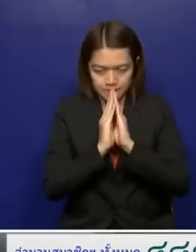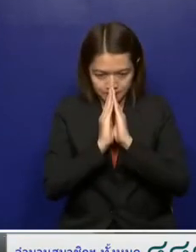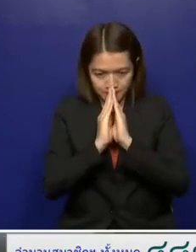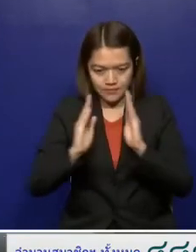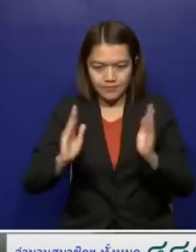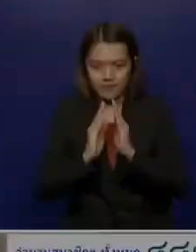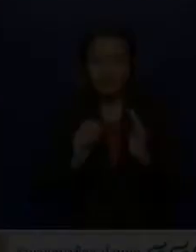บ